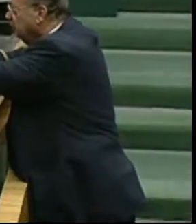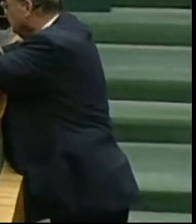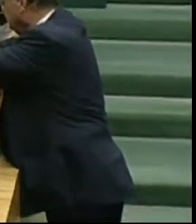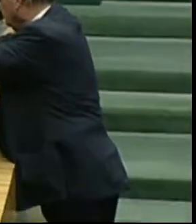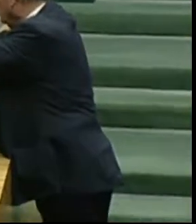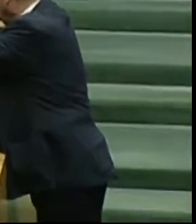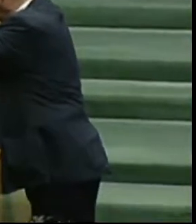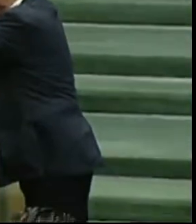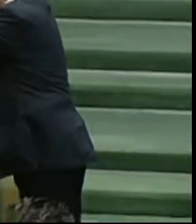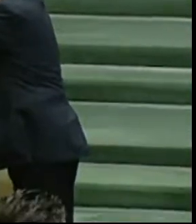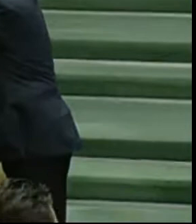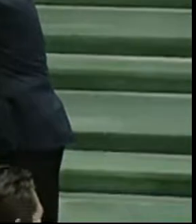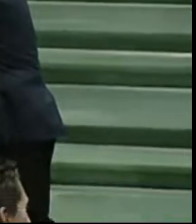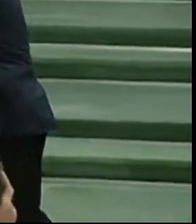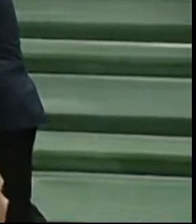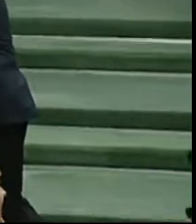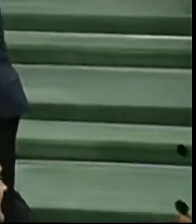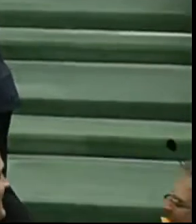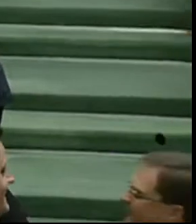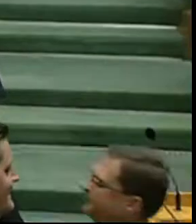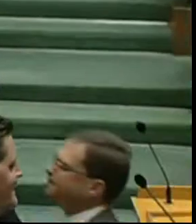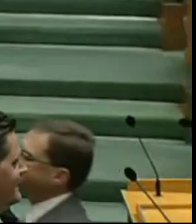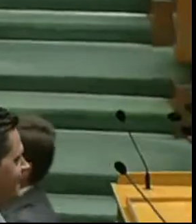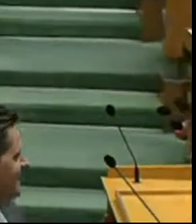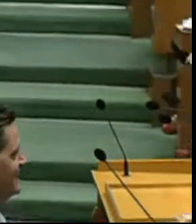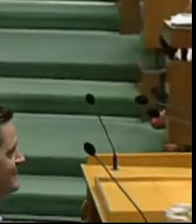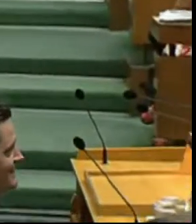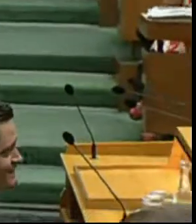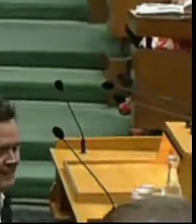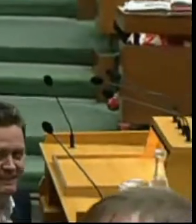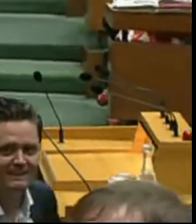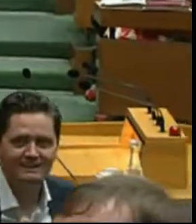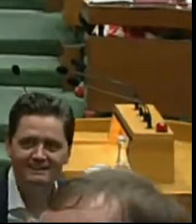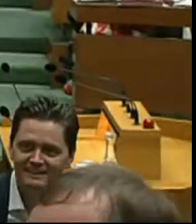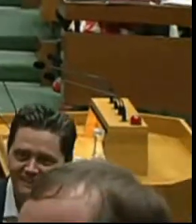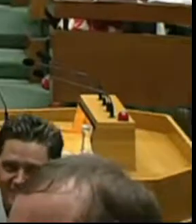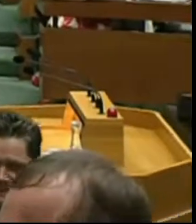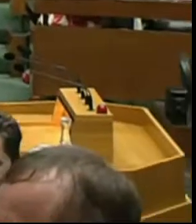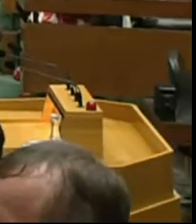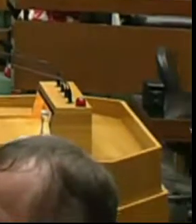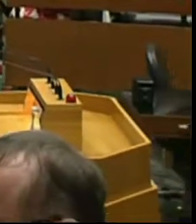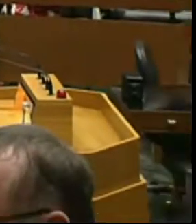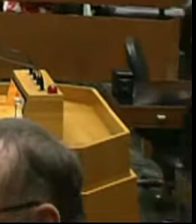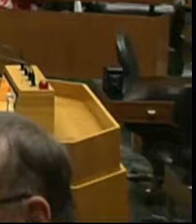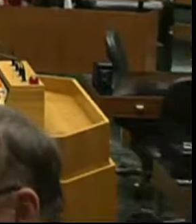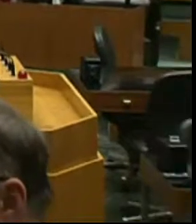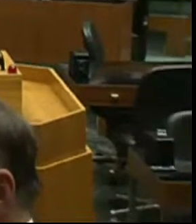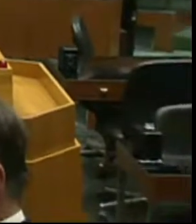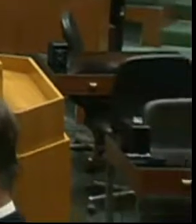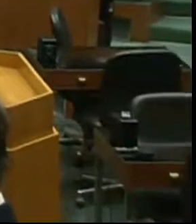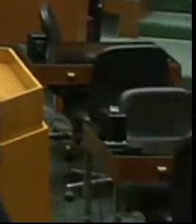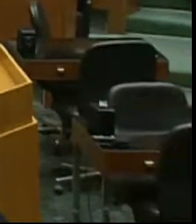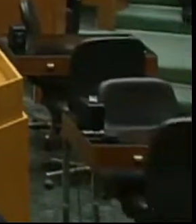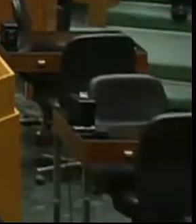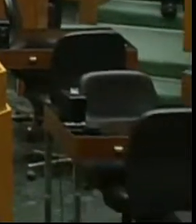einzementiert. Die SPÖ verlangte eine höhere Kapitalbesteuerung, die ÖVP wiederum eine Steuersenkung